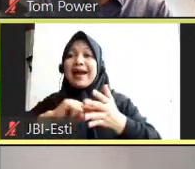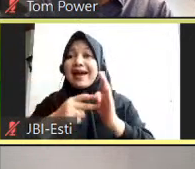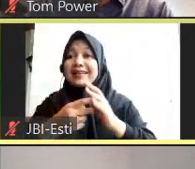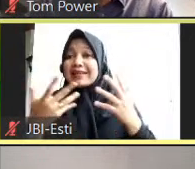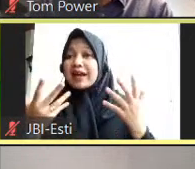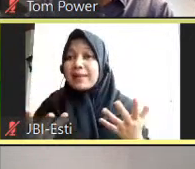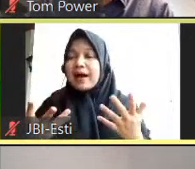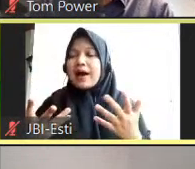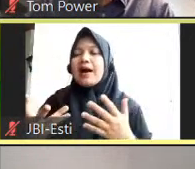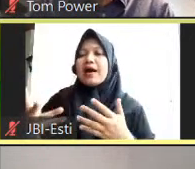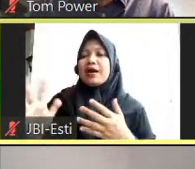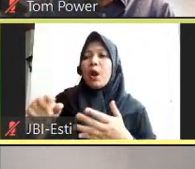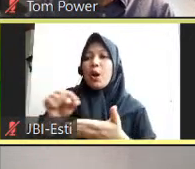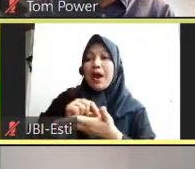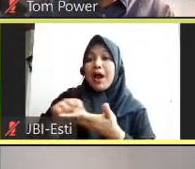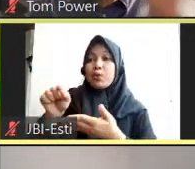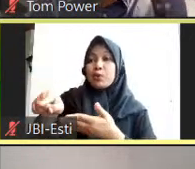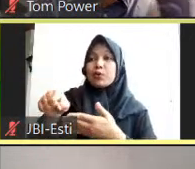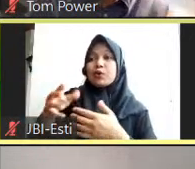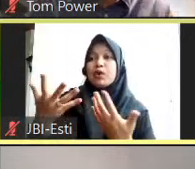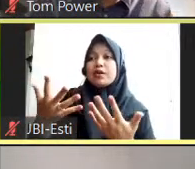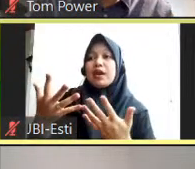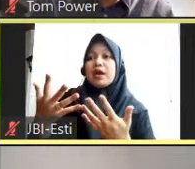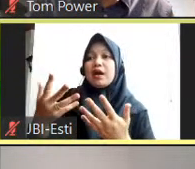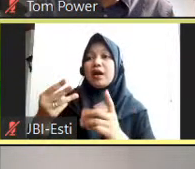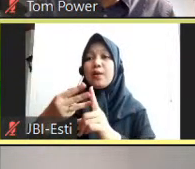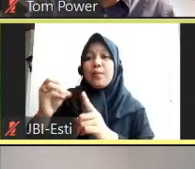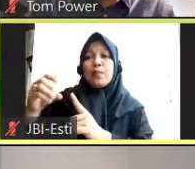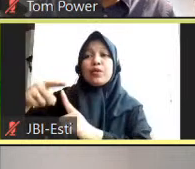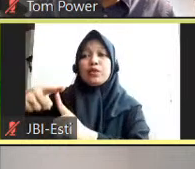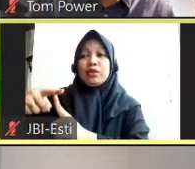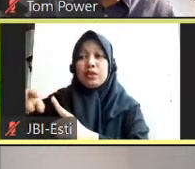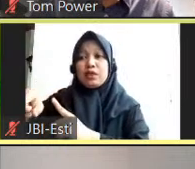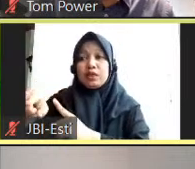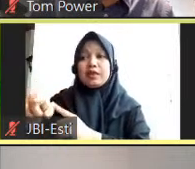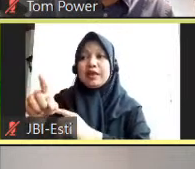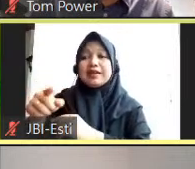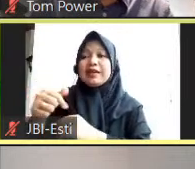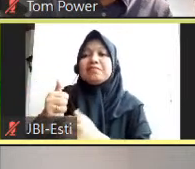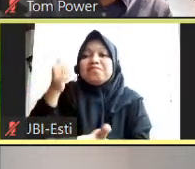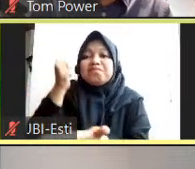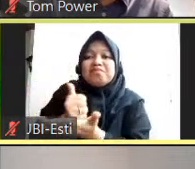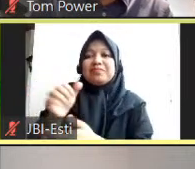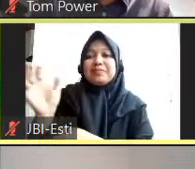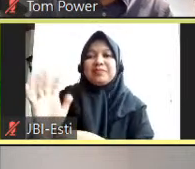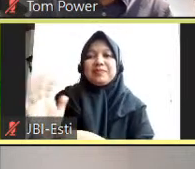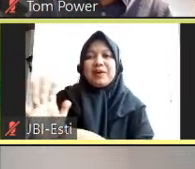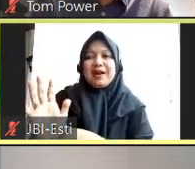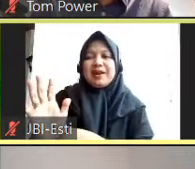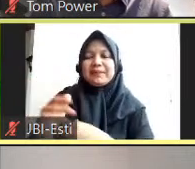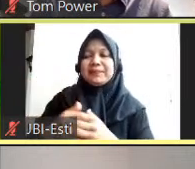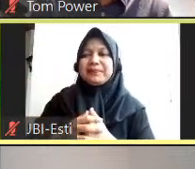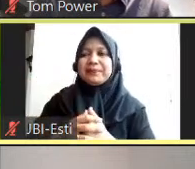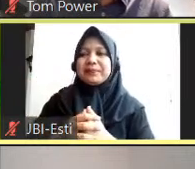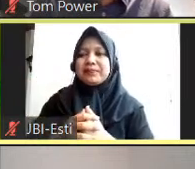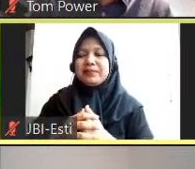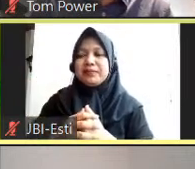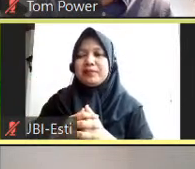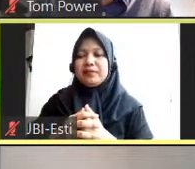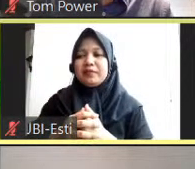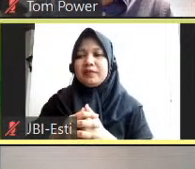akun ini adalah akun bot, jadi akun yang non-organik. Nah, kalau kita lebih dalam lagi